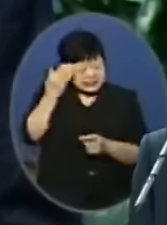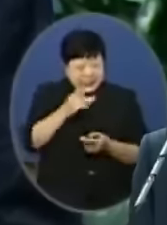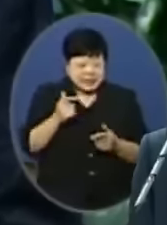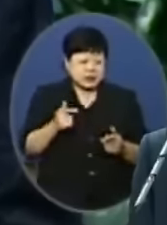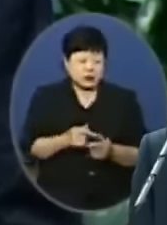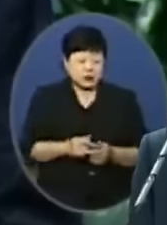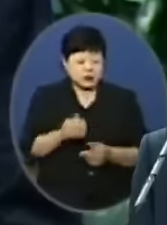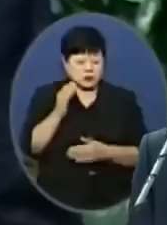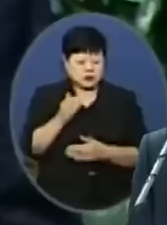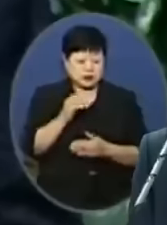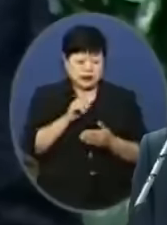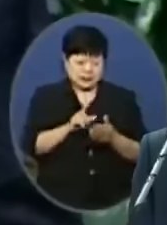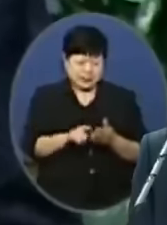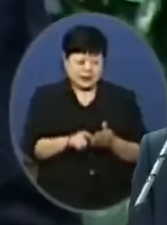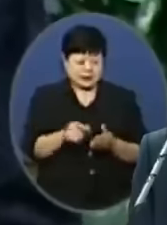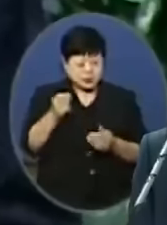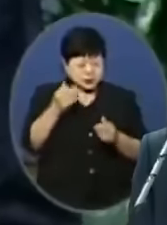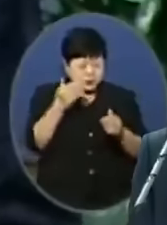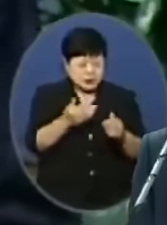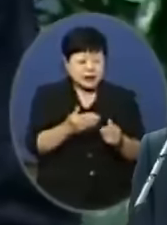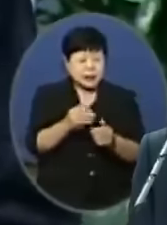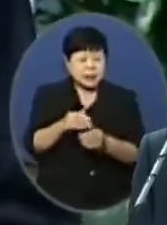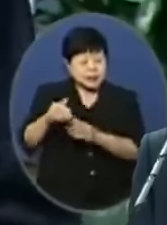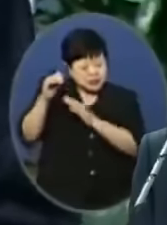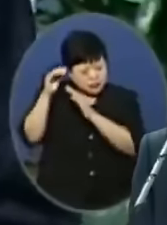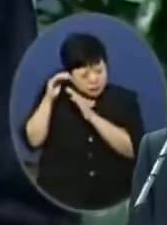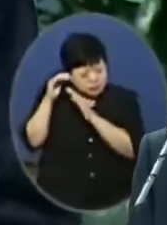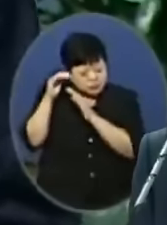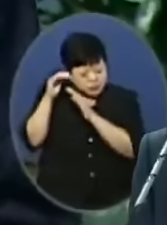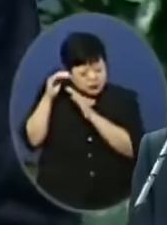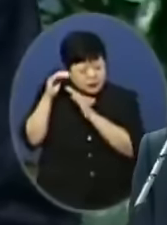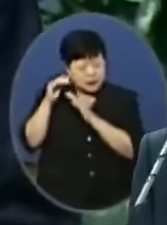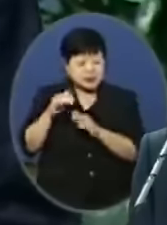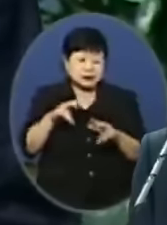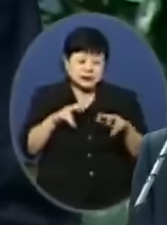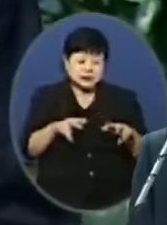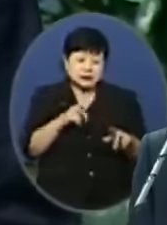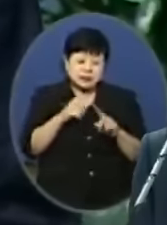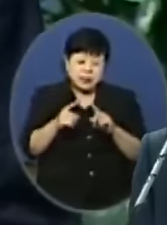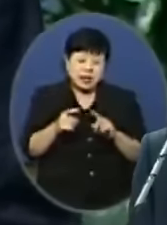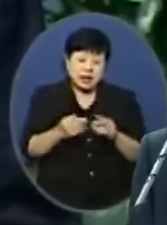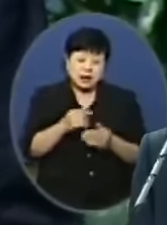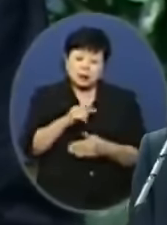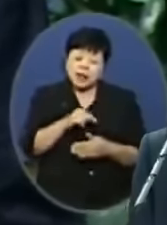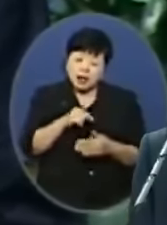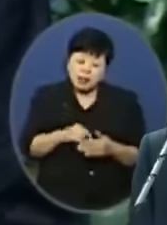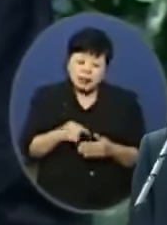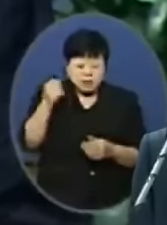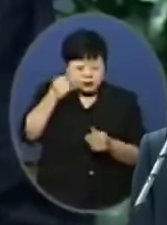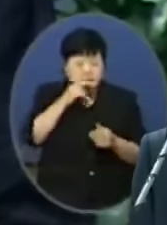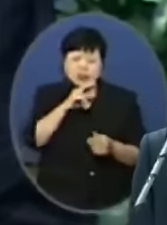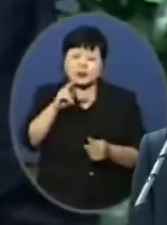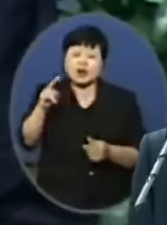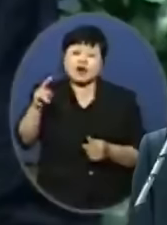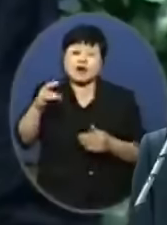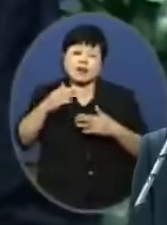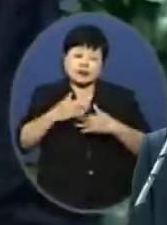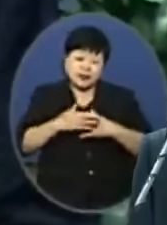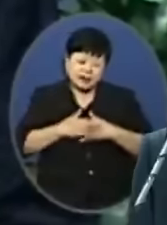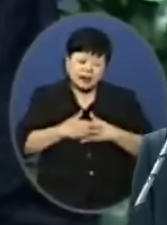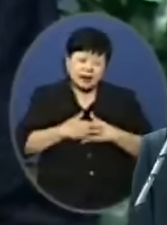않습니다. 설교하면서 성령님께 귀를 기울이고 있습니다. 내가 지금 이 말하면서도 마음속에 성령이여